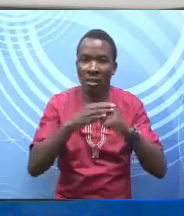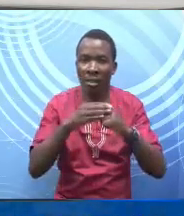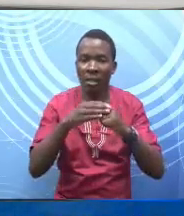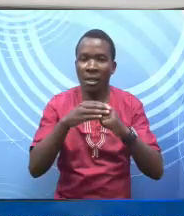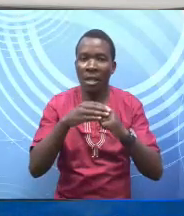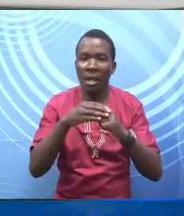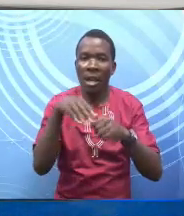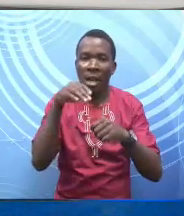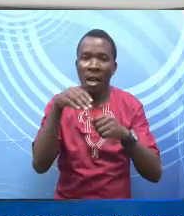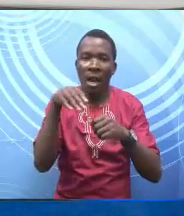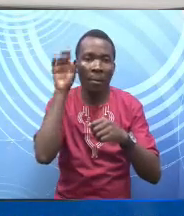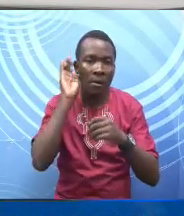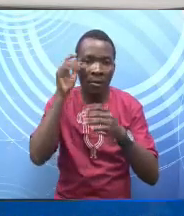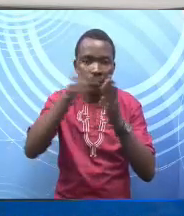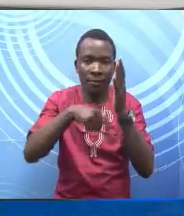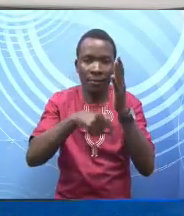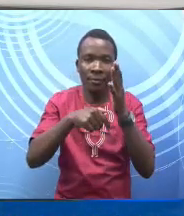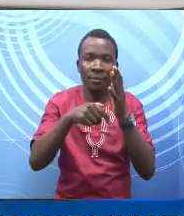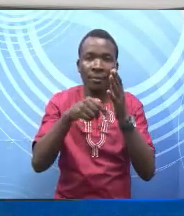Janvier yafatanyije na Joseph Niyonzima.